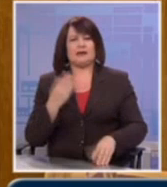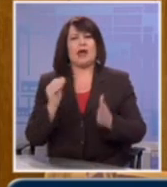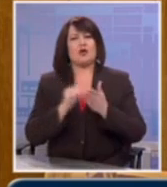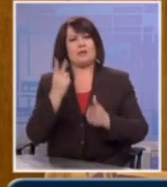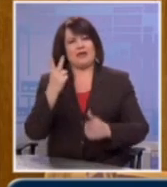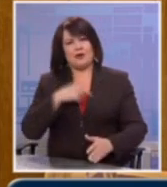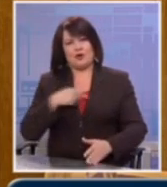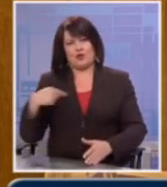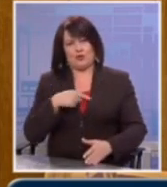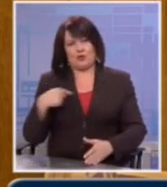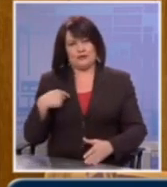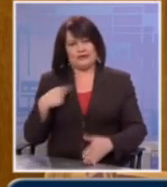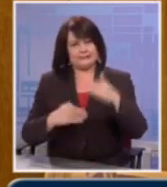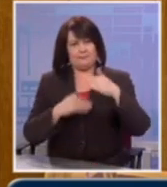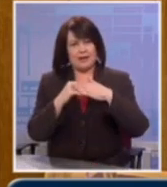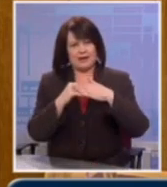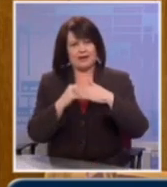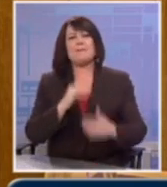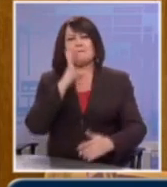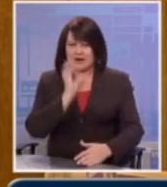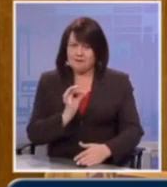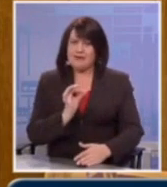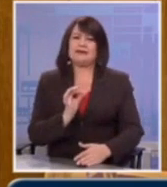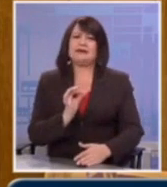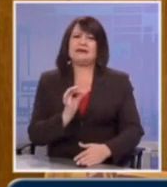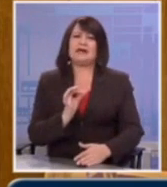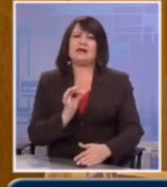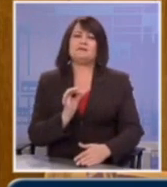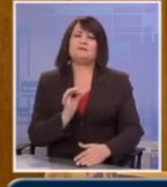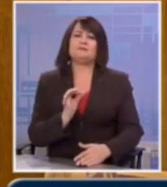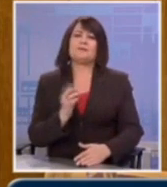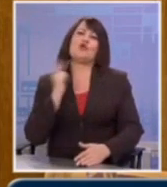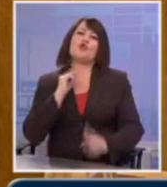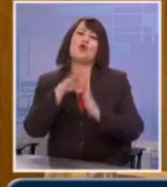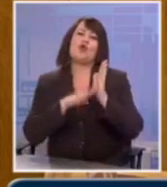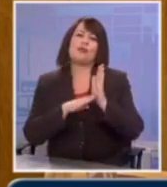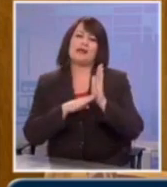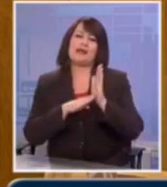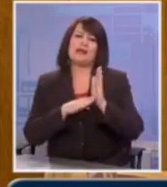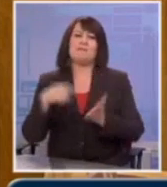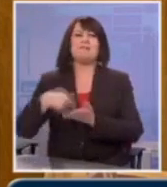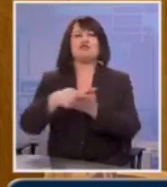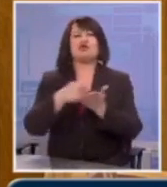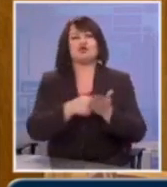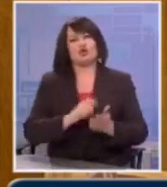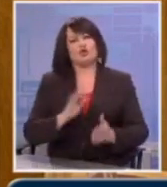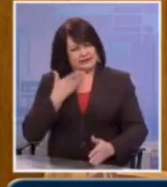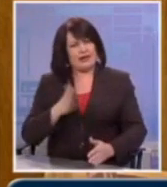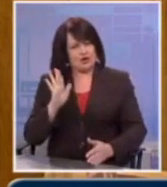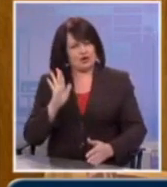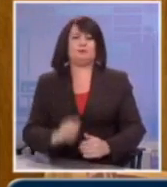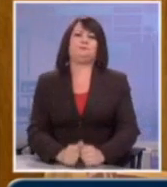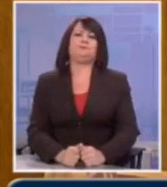δύο εργοδότες όντως δεν πάει με το κώδικα των μισθωτών τελειώνω κυρία